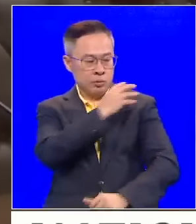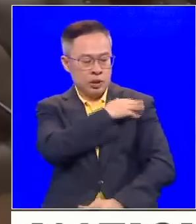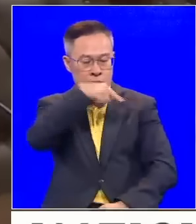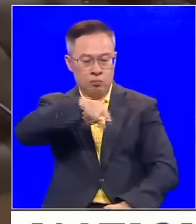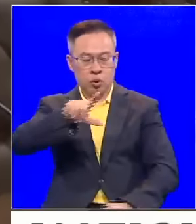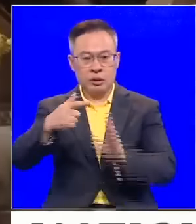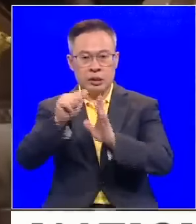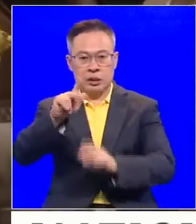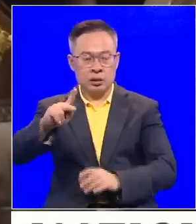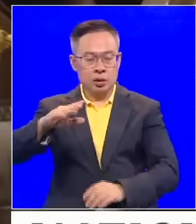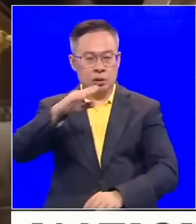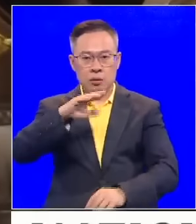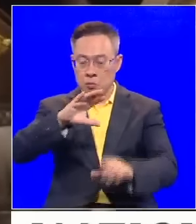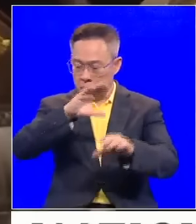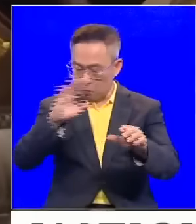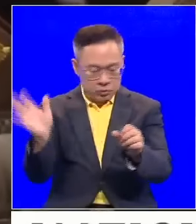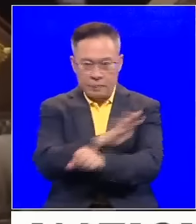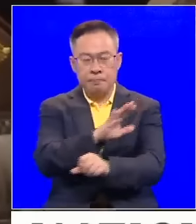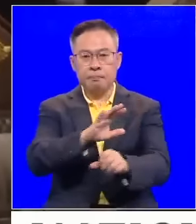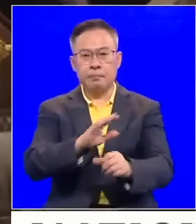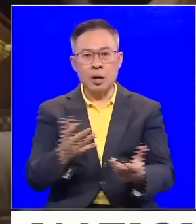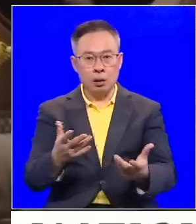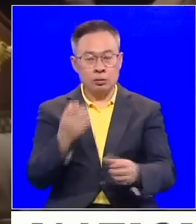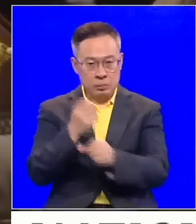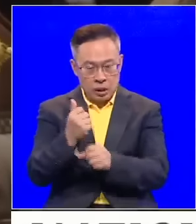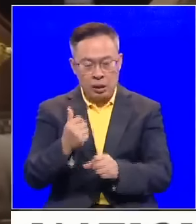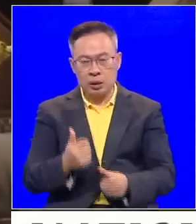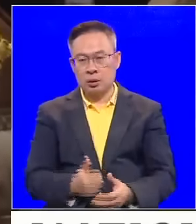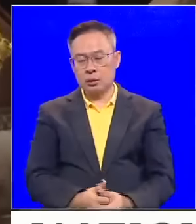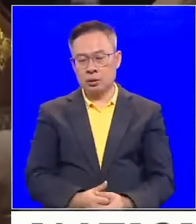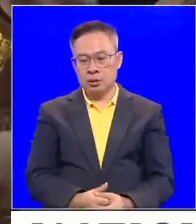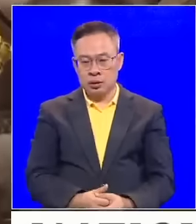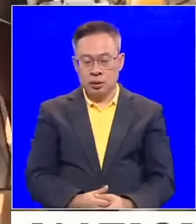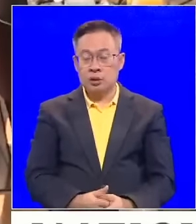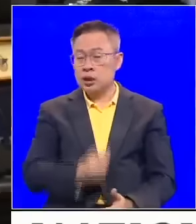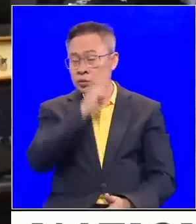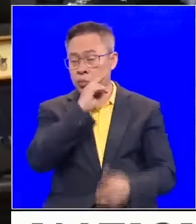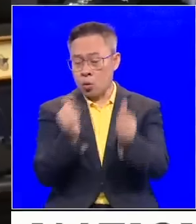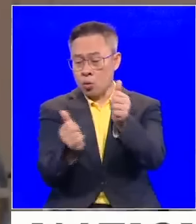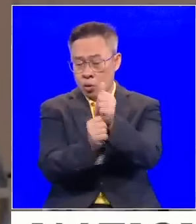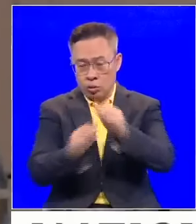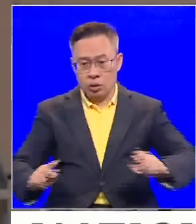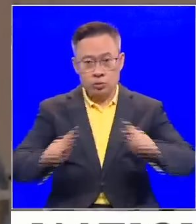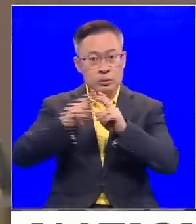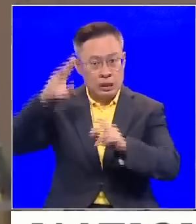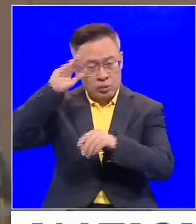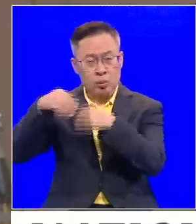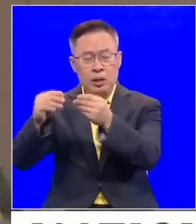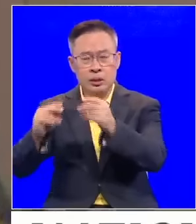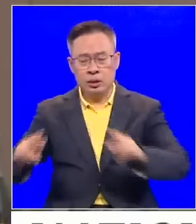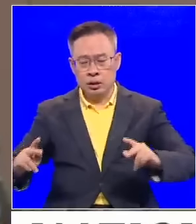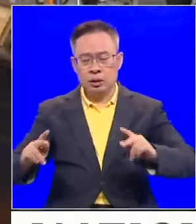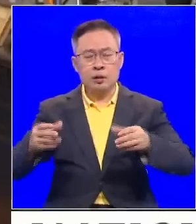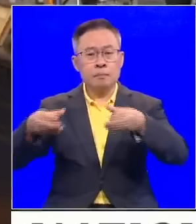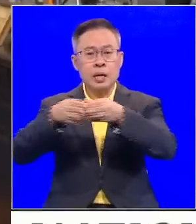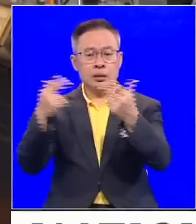จด้วยนะ ค่ะทีนี้ถ้าเกิดบอกว่าเป็นโควต้าของรวมไทยสร้างชาติเนี่ยนะคะก็มีรายงานข่าวมาว่าพรรครวมไทยสร้างช